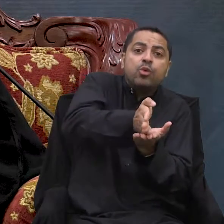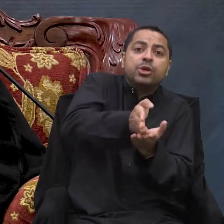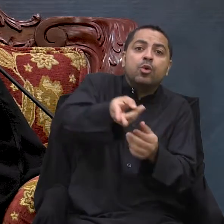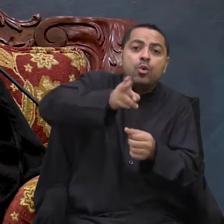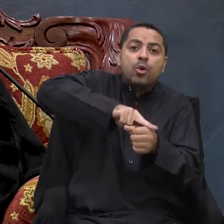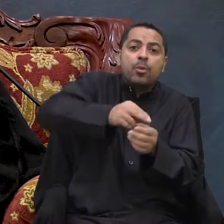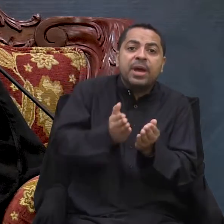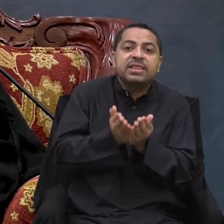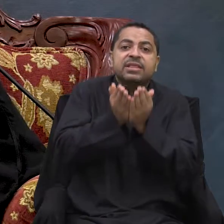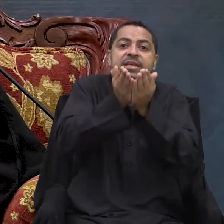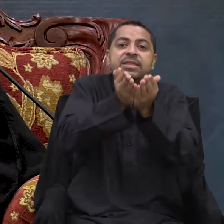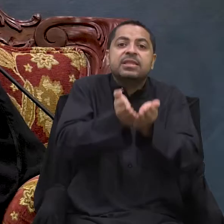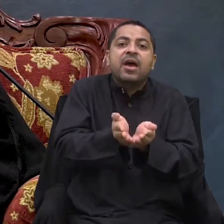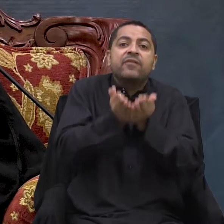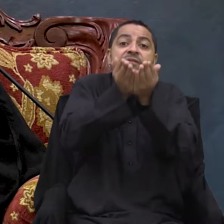وسفينة نجاة